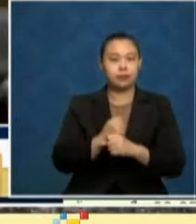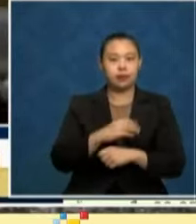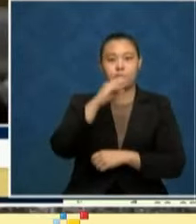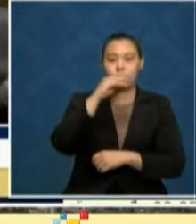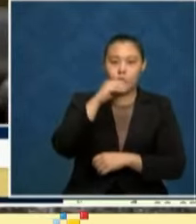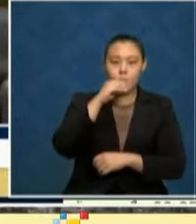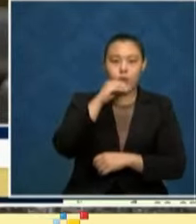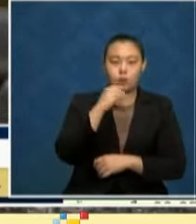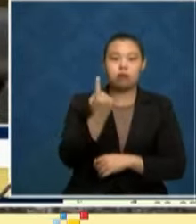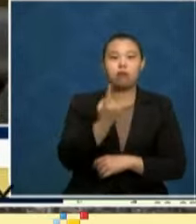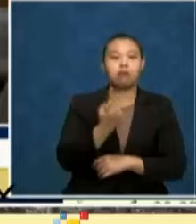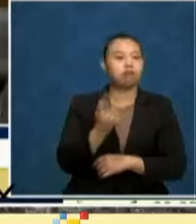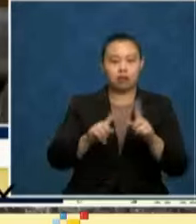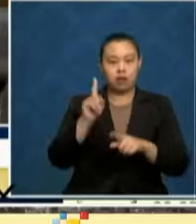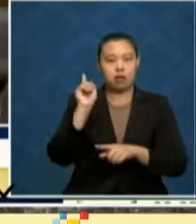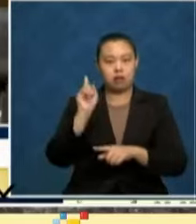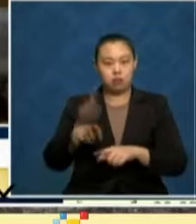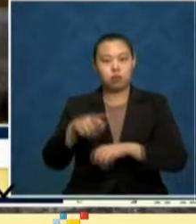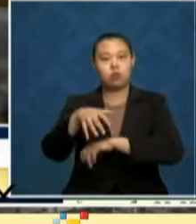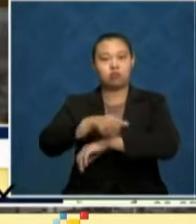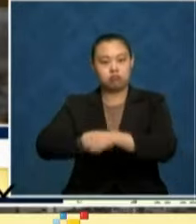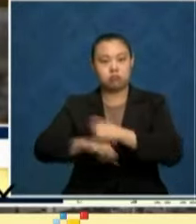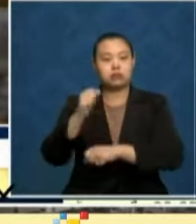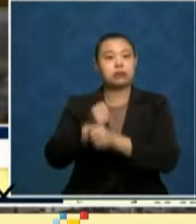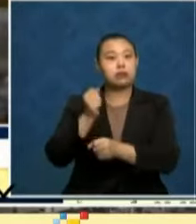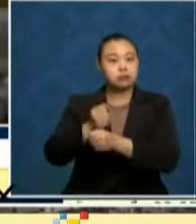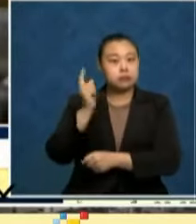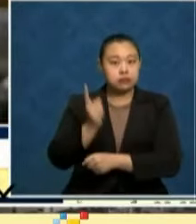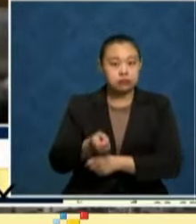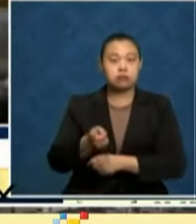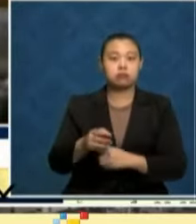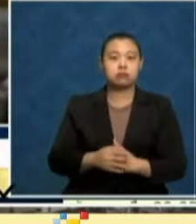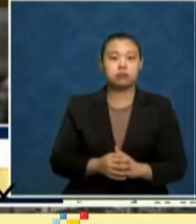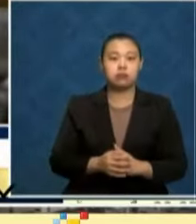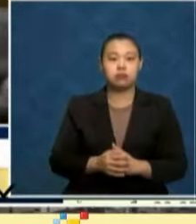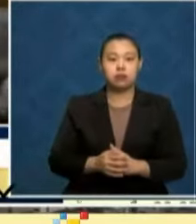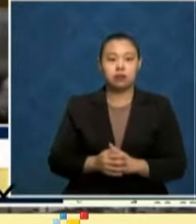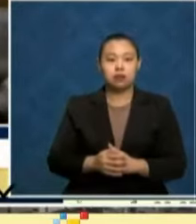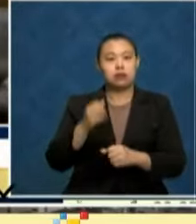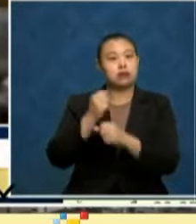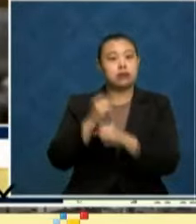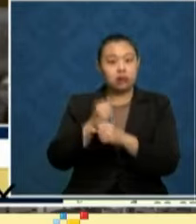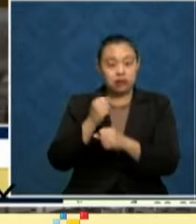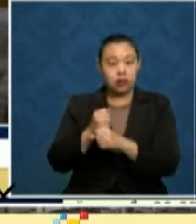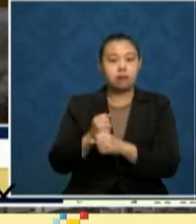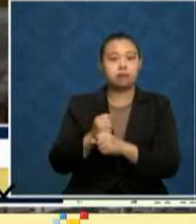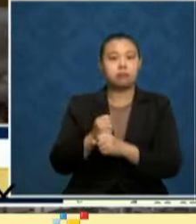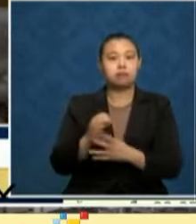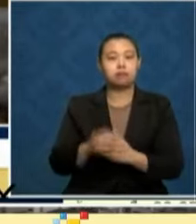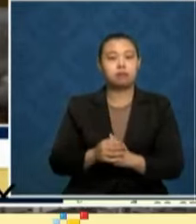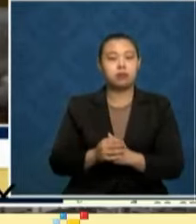นทำน้อยแต่ใช้สื่อโซเชียลเยอะ เ จ็บนะผมว่านะ มีเวิร์ดนะมีตั้งแ